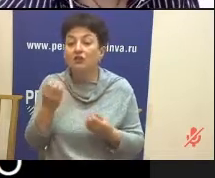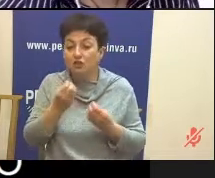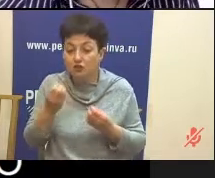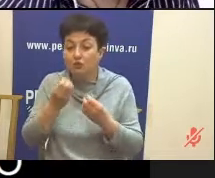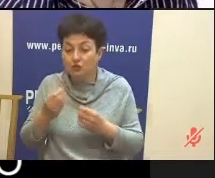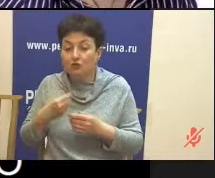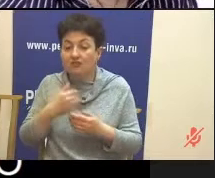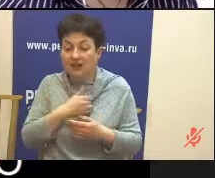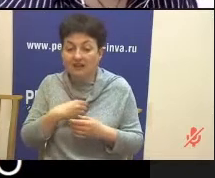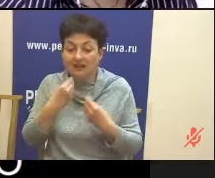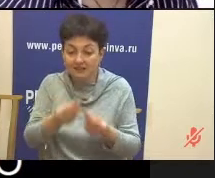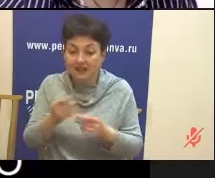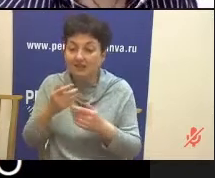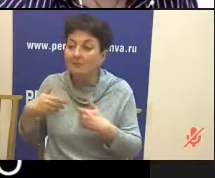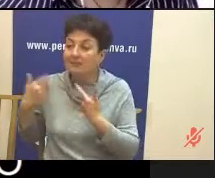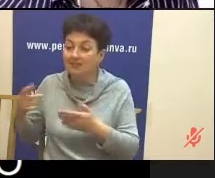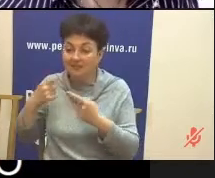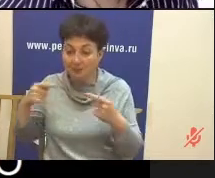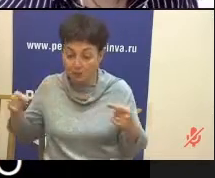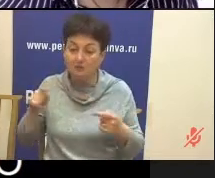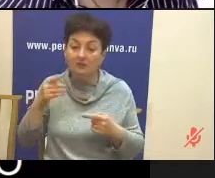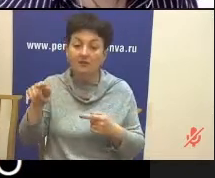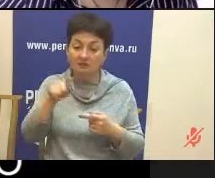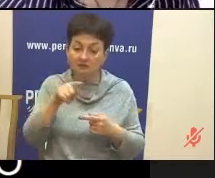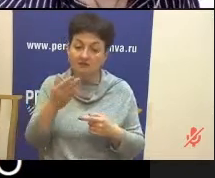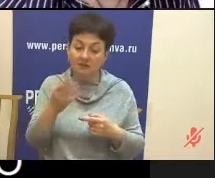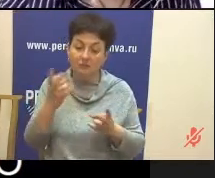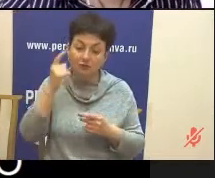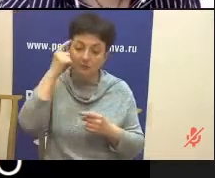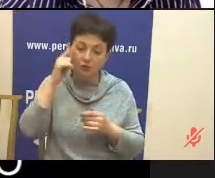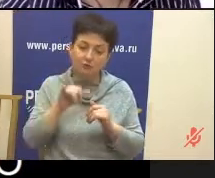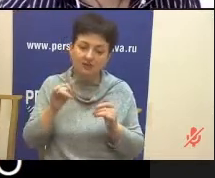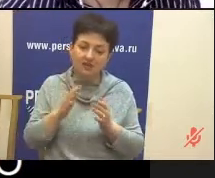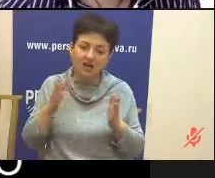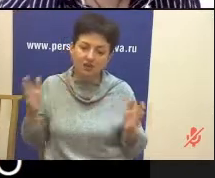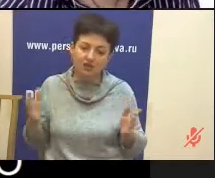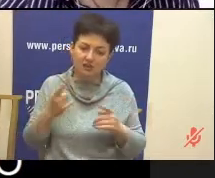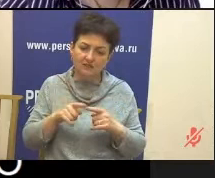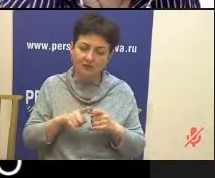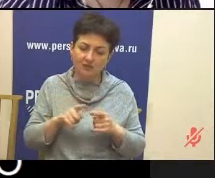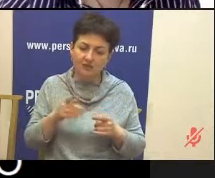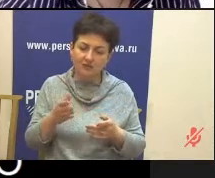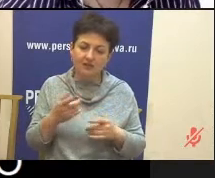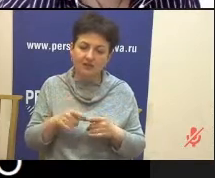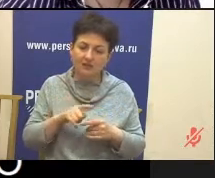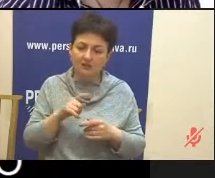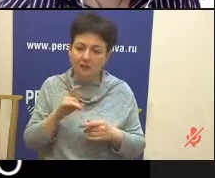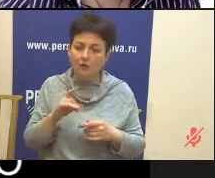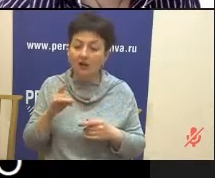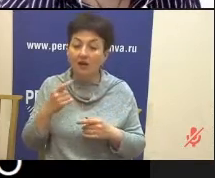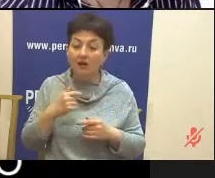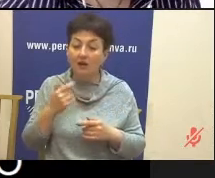деньги дает, чтобы он захотел дать еще и еще и посоветовал другим, вот тогда вам стоит подумать, может быть, немножечко расширить эту